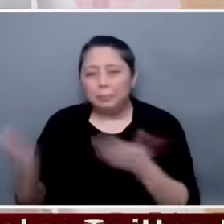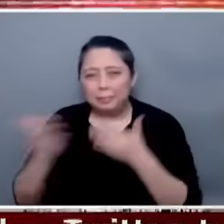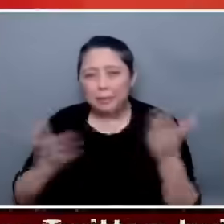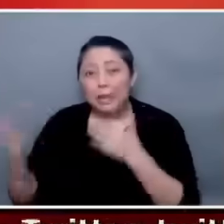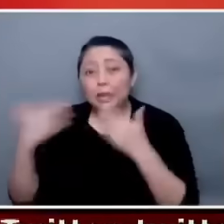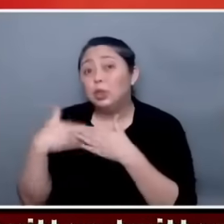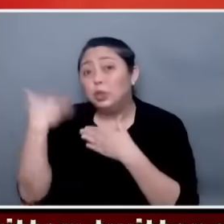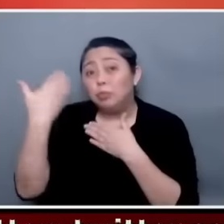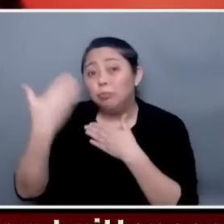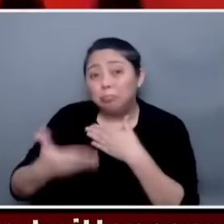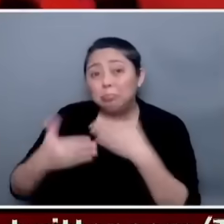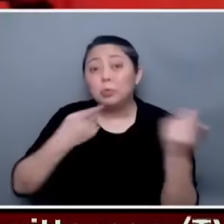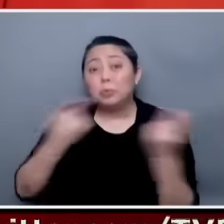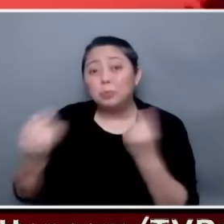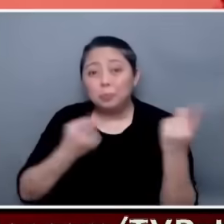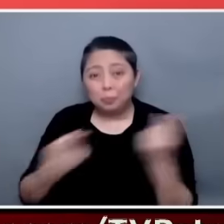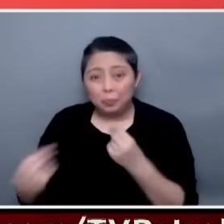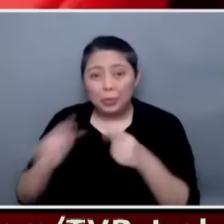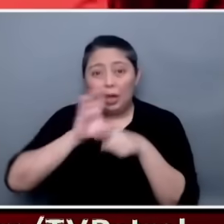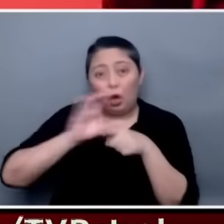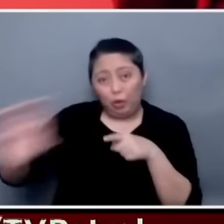siya.